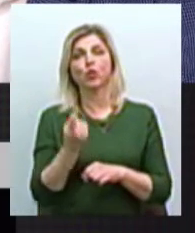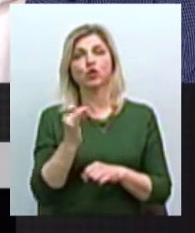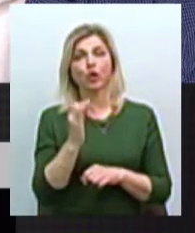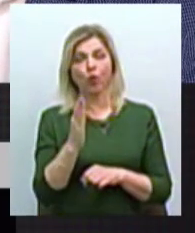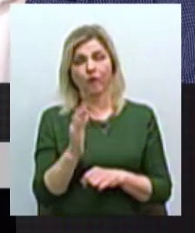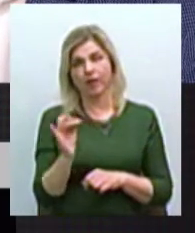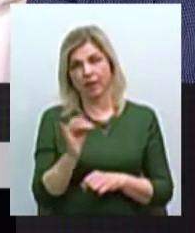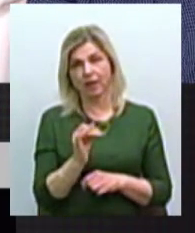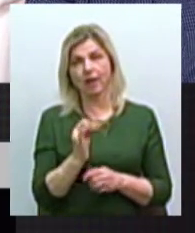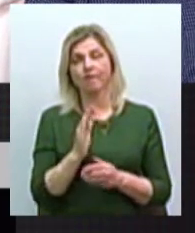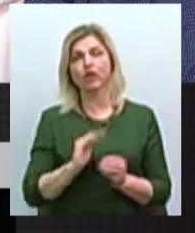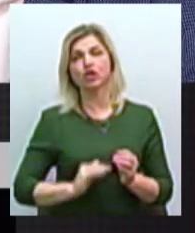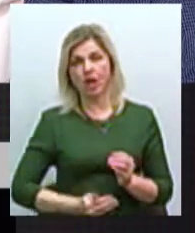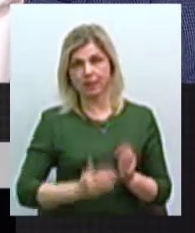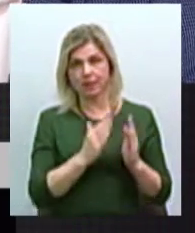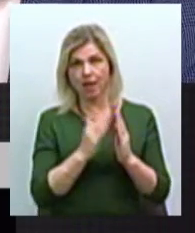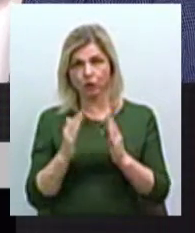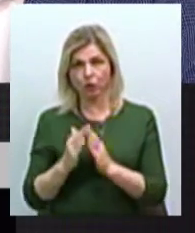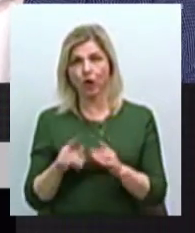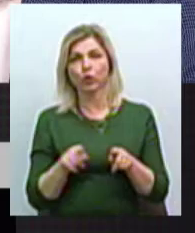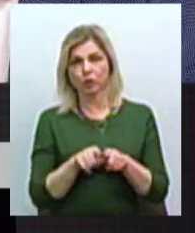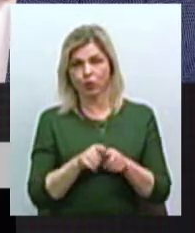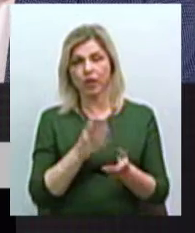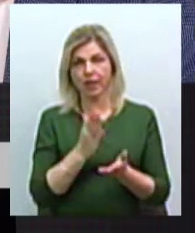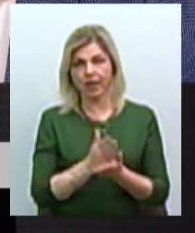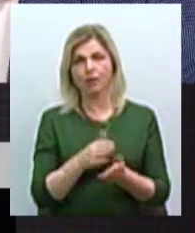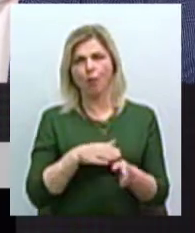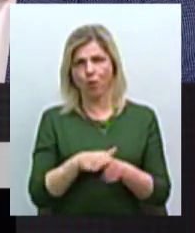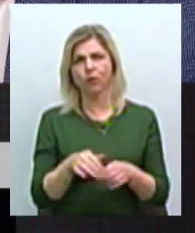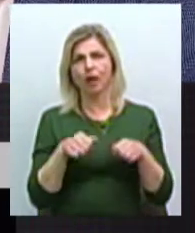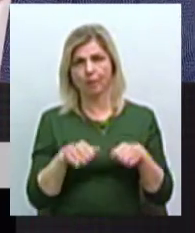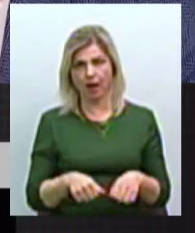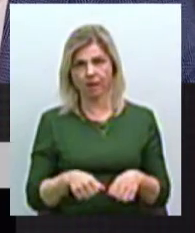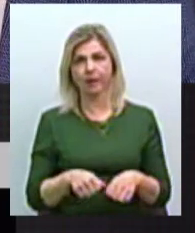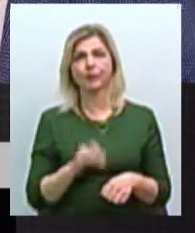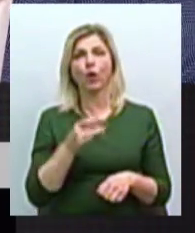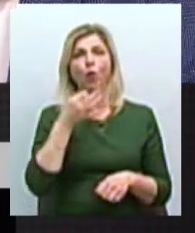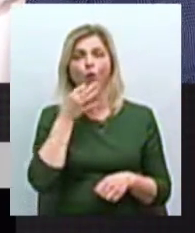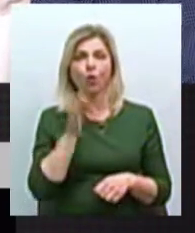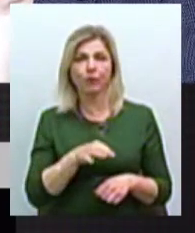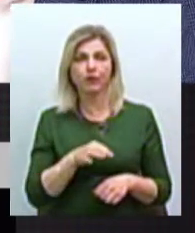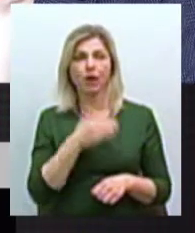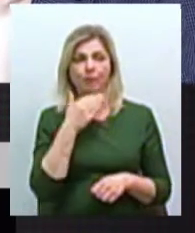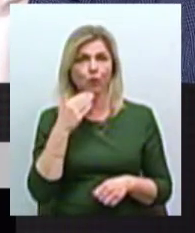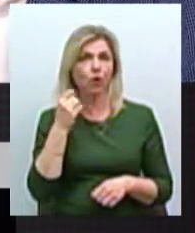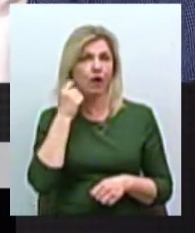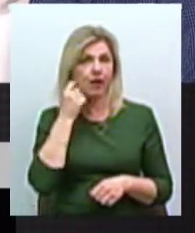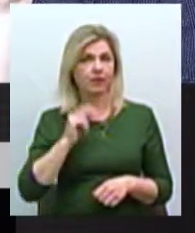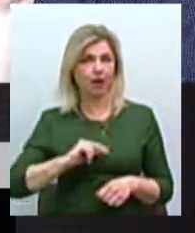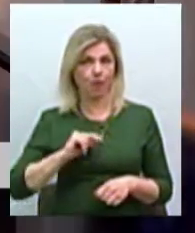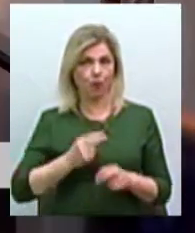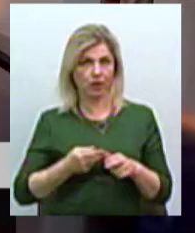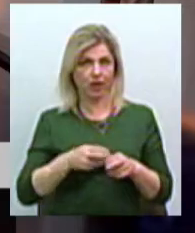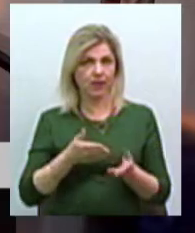в частном секторе, который также имеет полное право и, в общем-то, опыт уже многолетней работы в этой сфере.